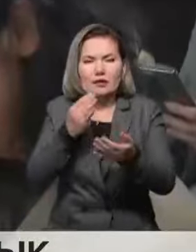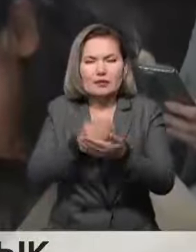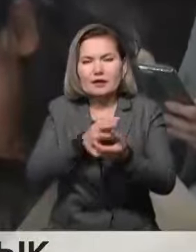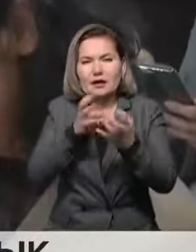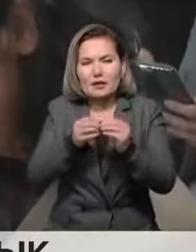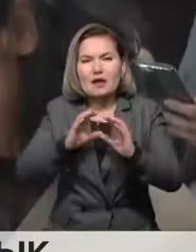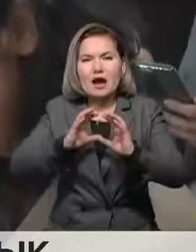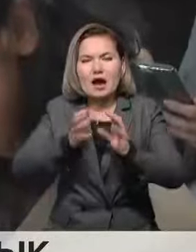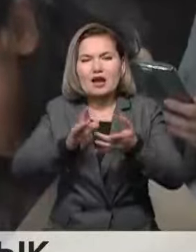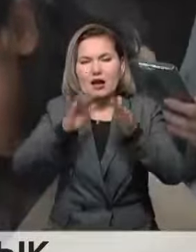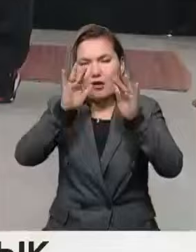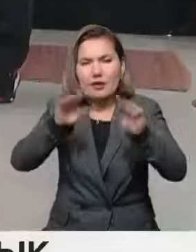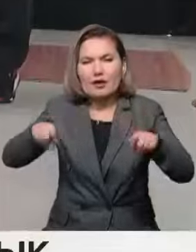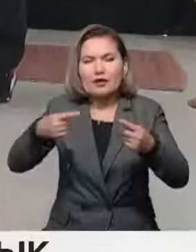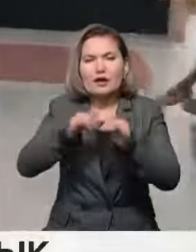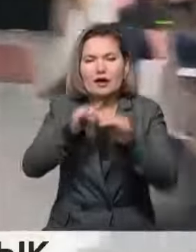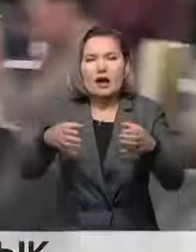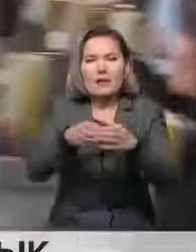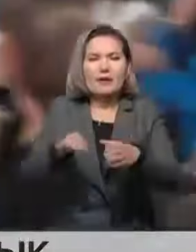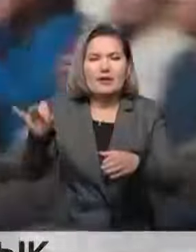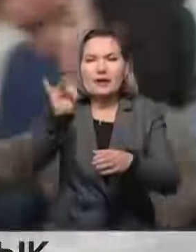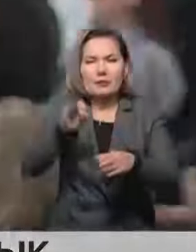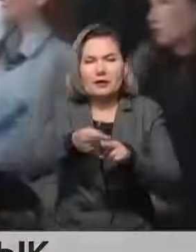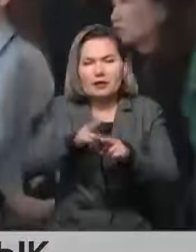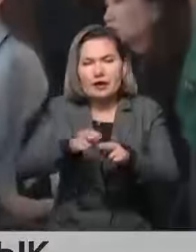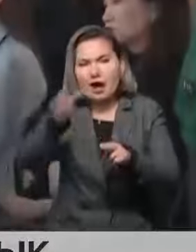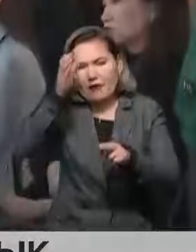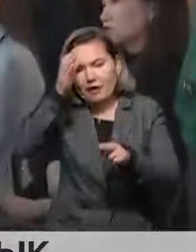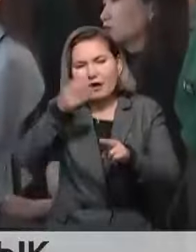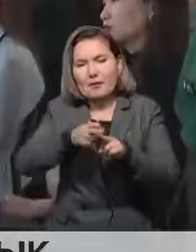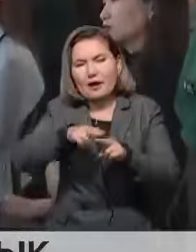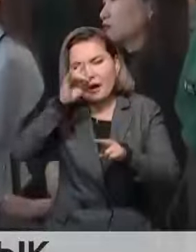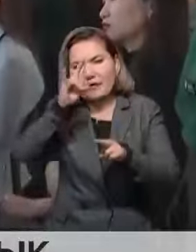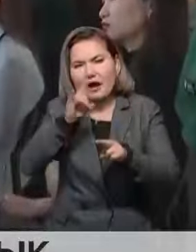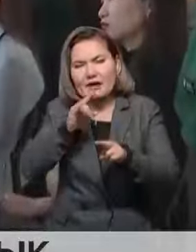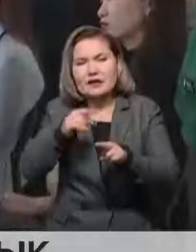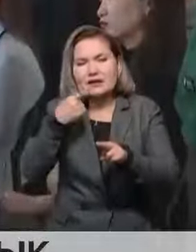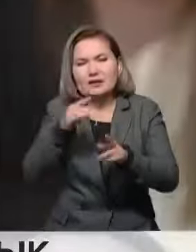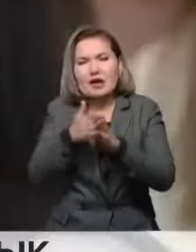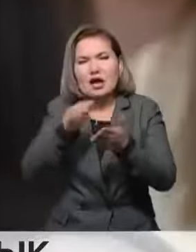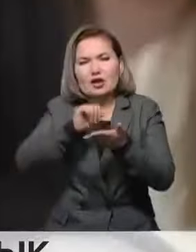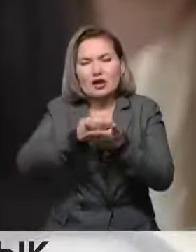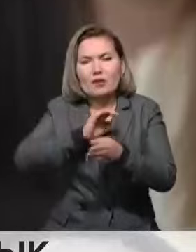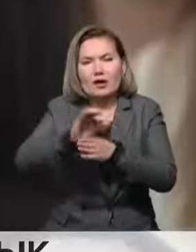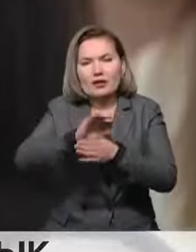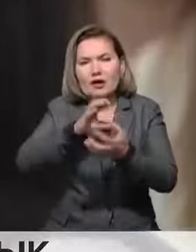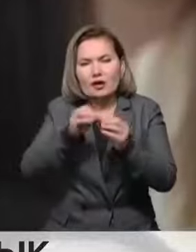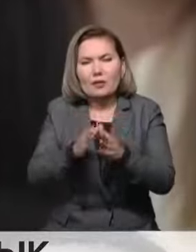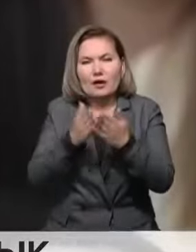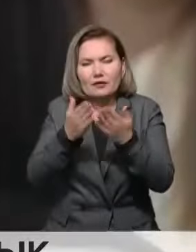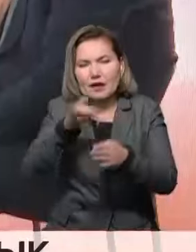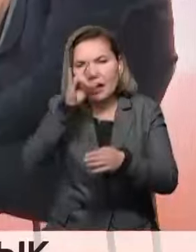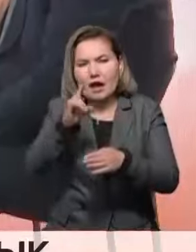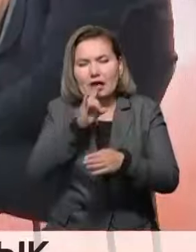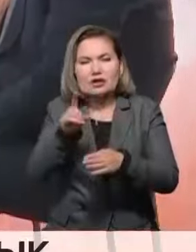бағындырып цифрлық революция жасаған компания тарихын, философиясын енді қазақ тілінде танып білуге болады. Оқырман қауым мұндай кітаптар